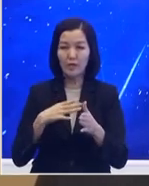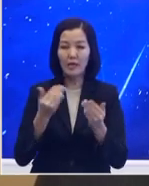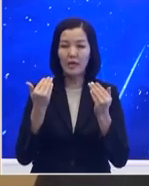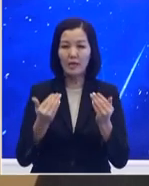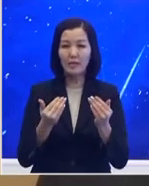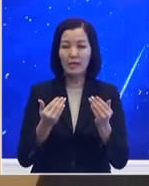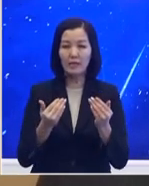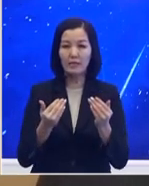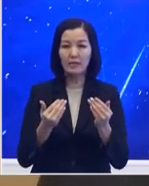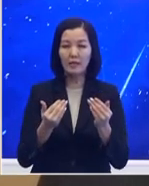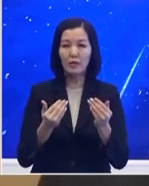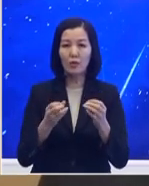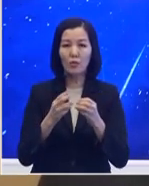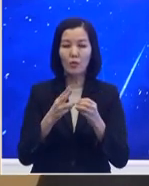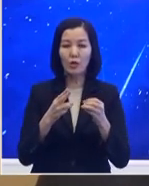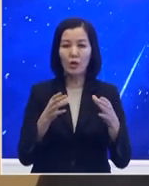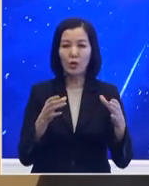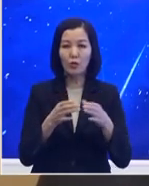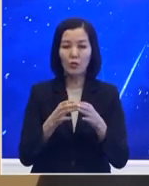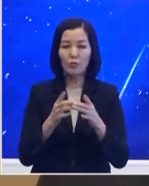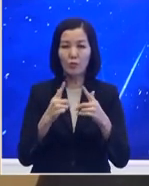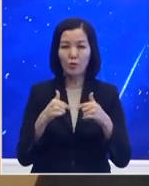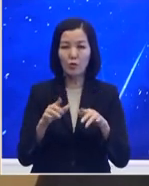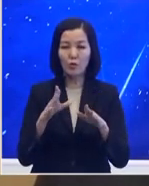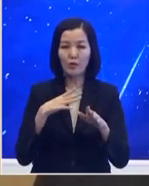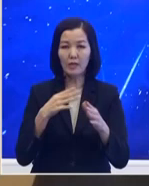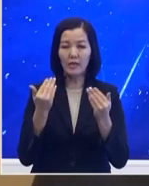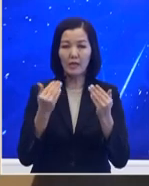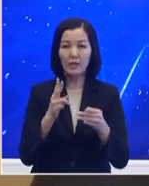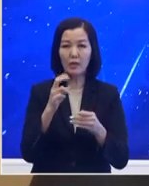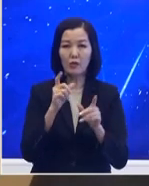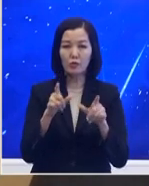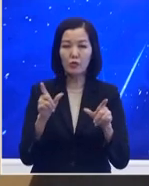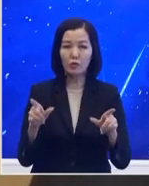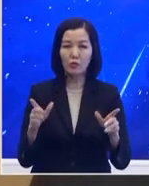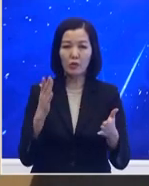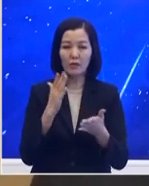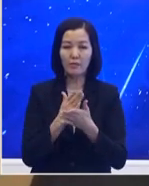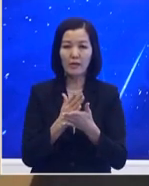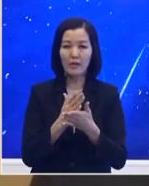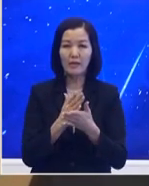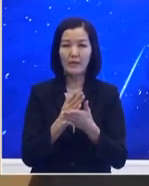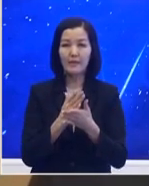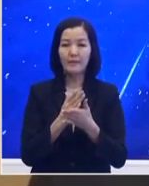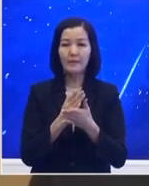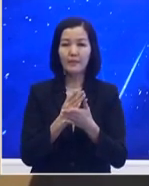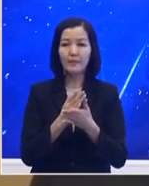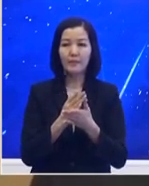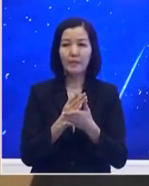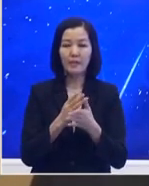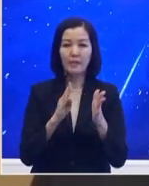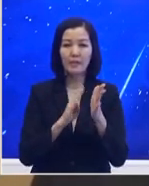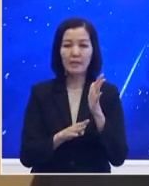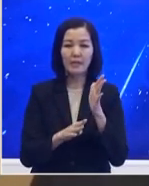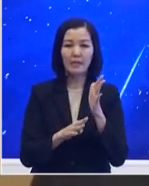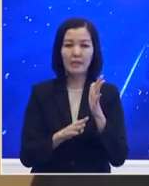күшейіп, бүгін күні 12 волонтерлік топ құрылды, яғни 200-ден астам бала жұмыс жасап жатыр. Оның